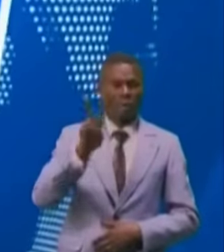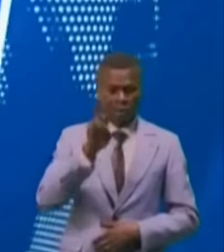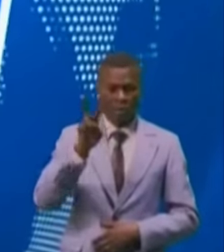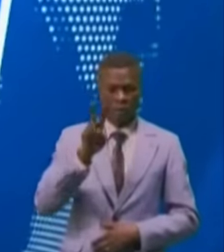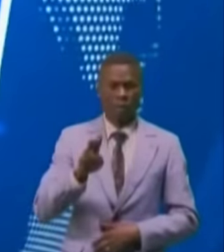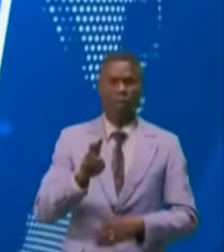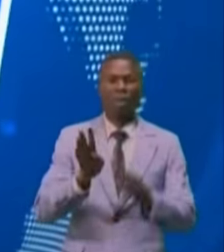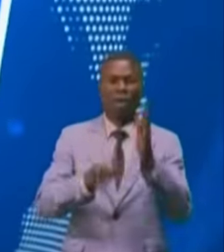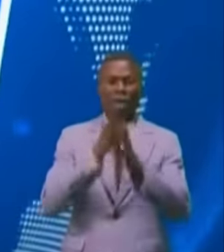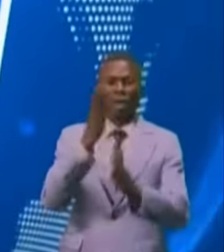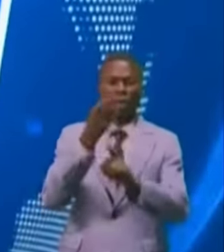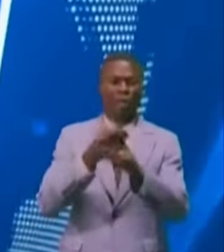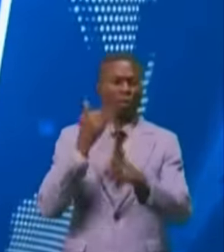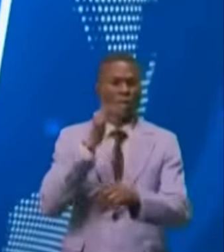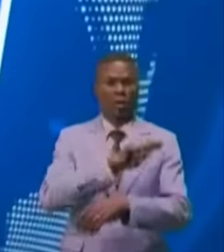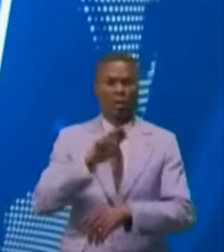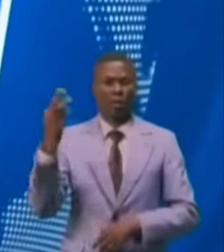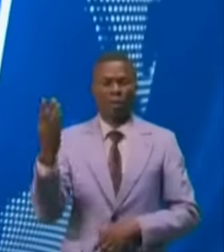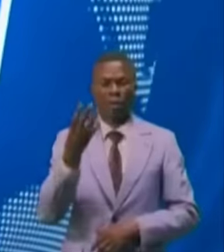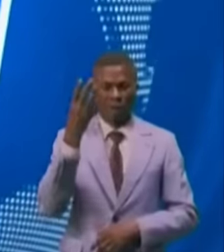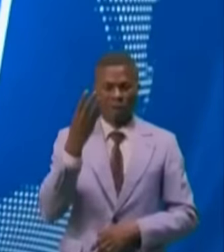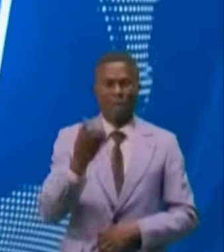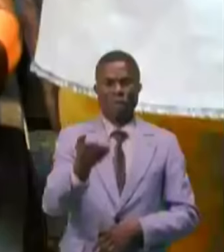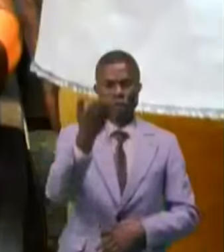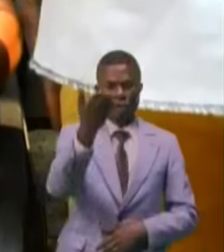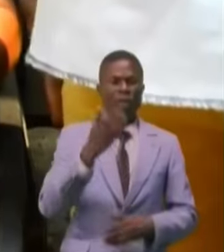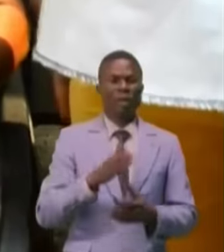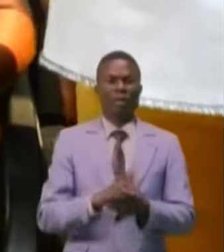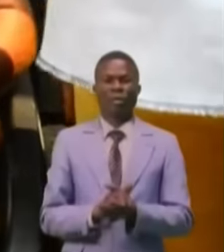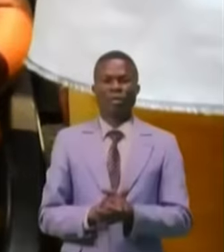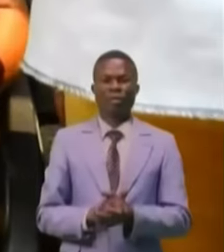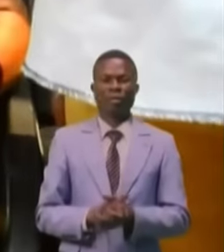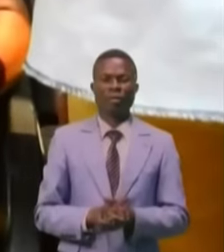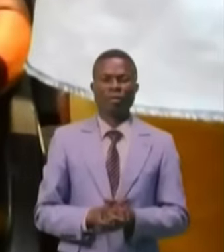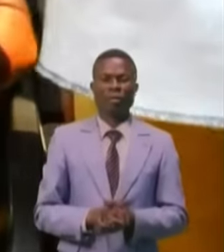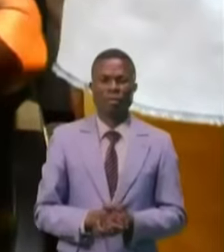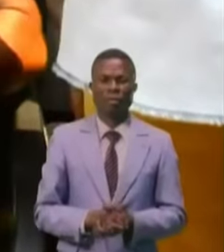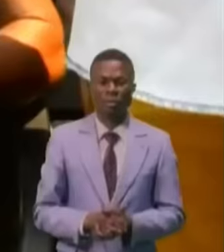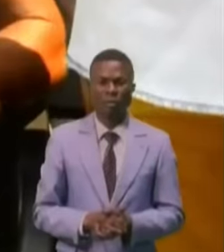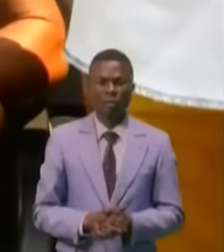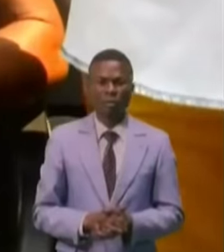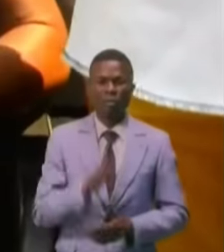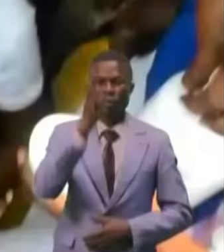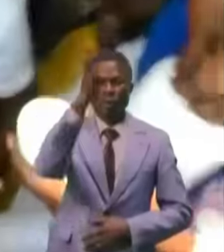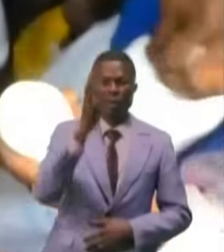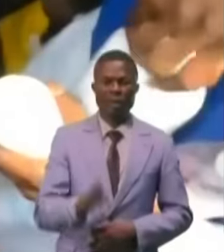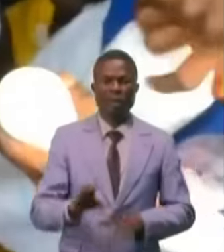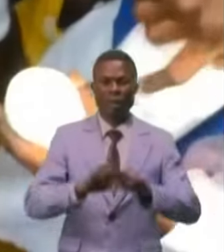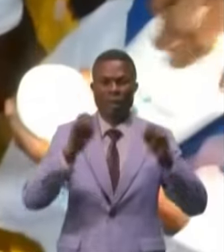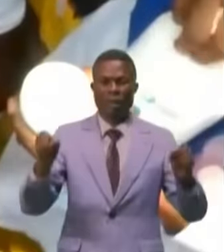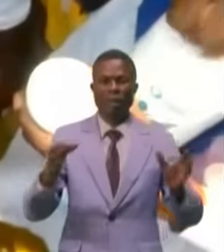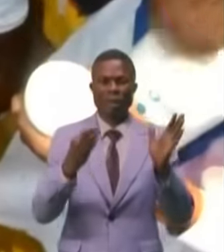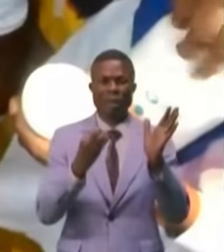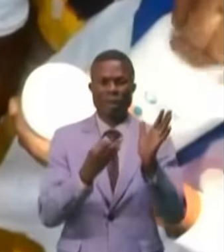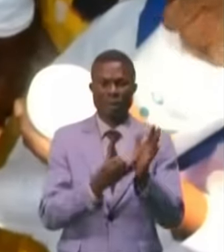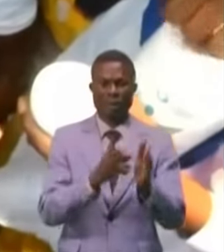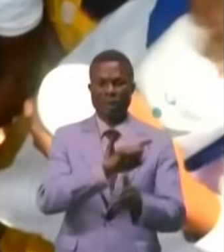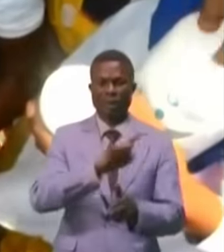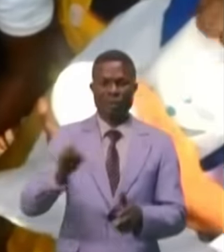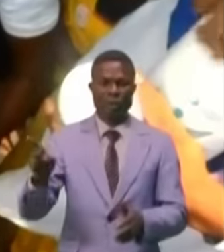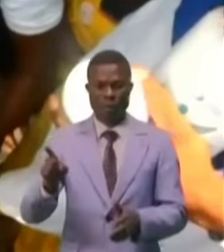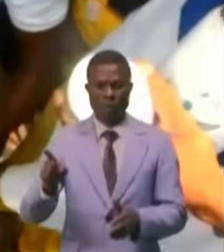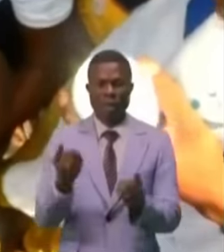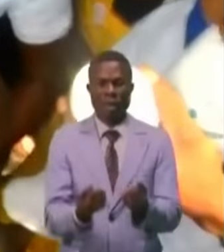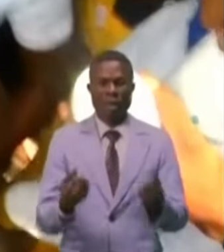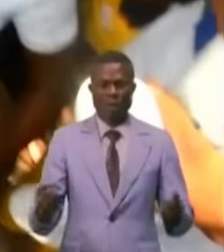14 juin 2024. 157 021 enfants